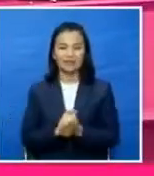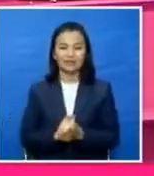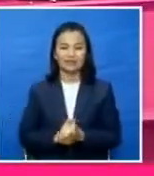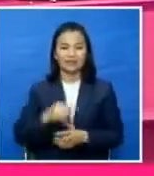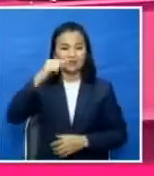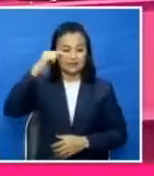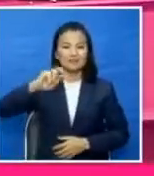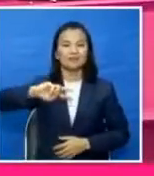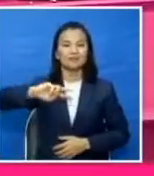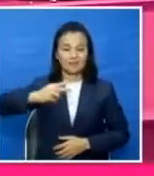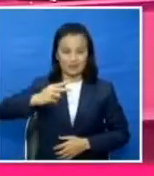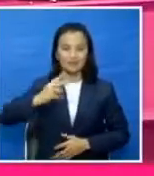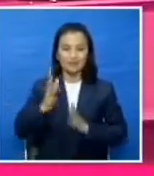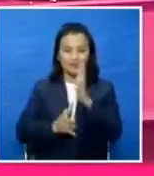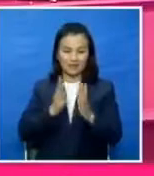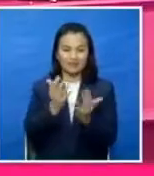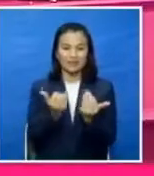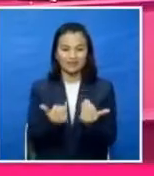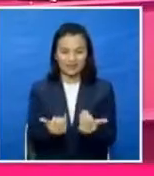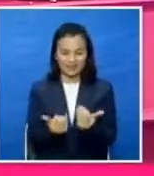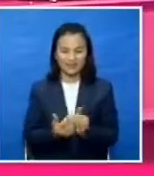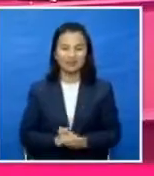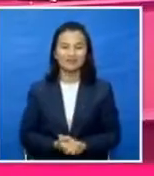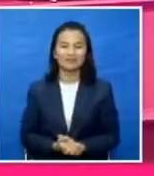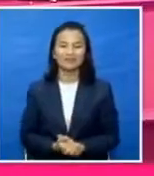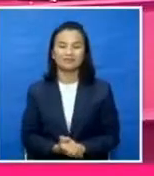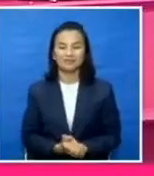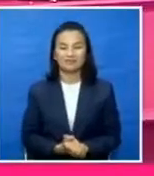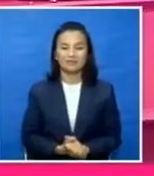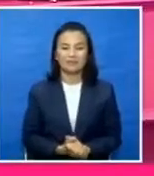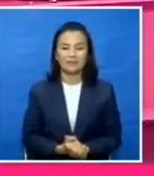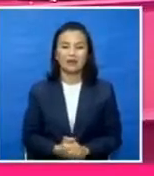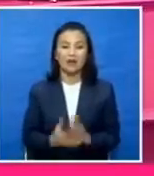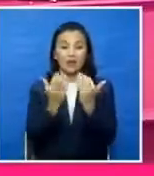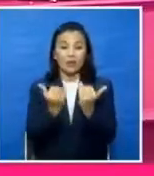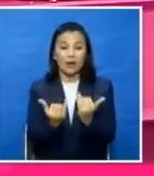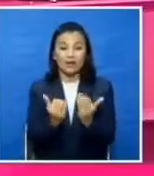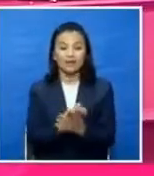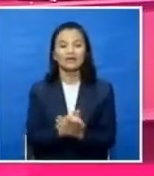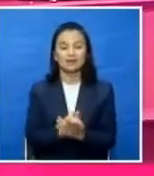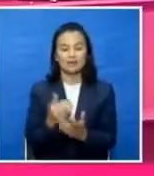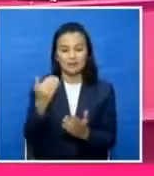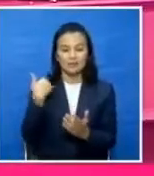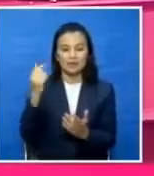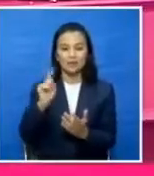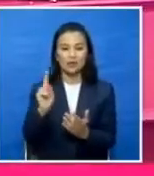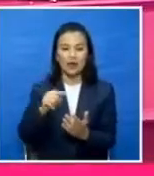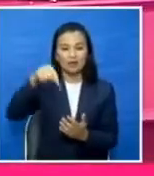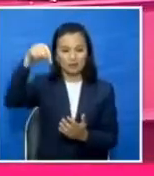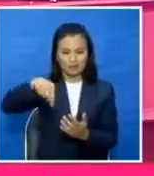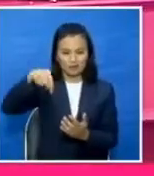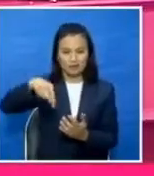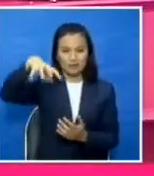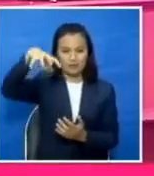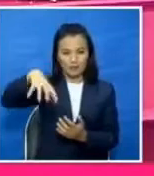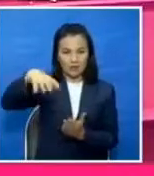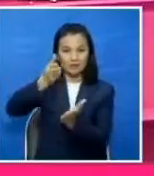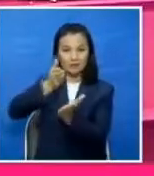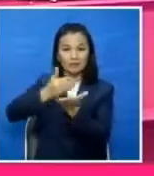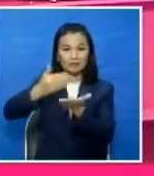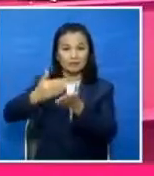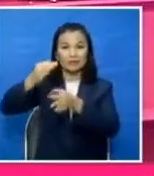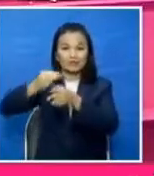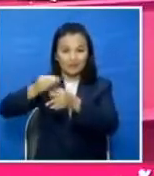ริมาวินิธาสถิตกุลล่ามภาษามือครับโดยในครั้งนี้เราจะทำการออกรางวัลณธนาคารออมสินสำนักงานใหญ่